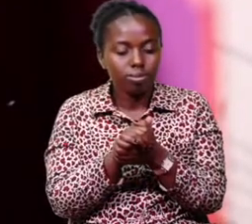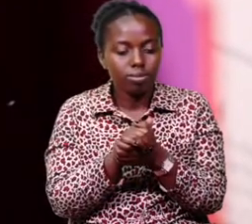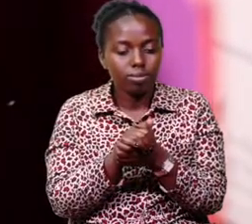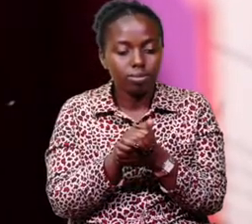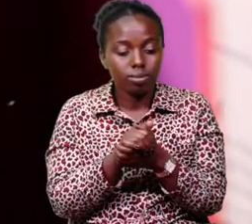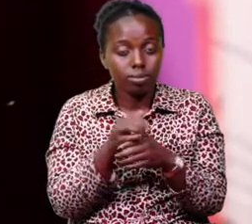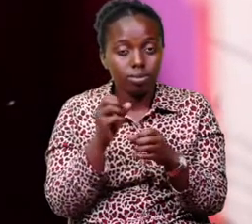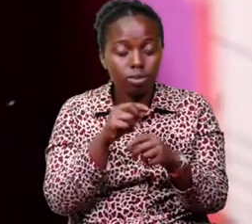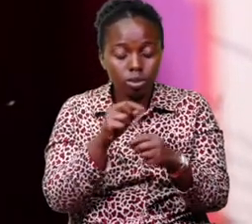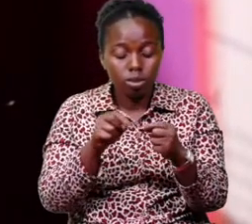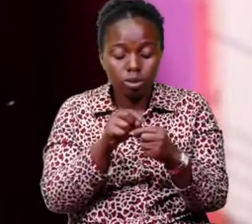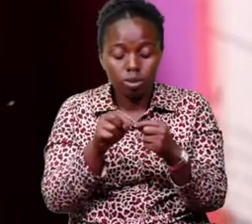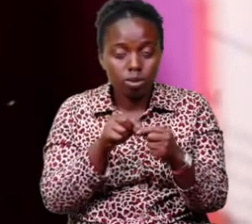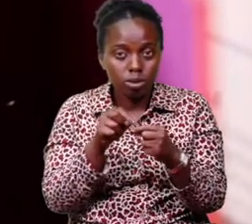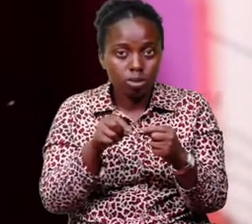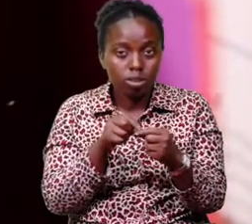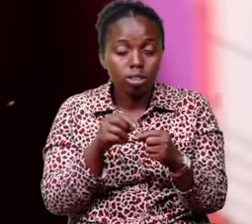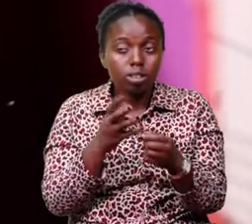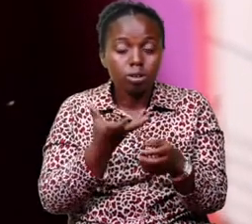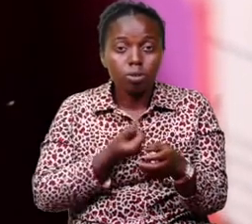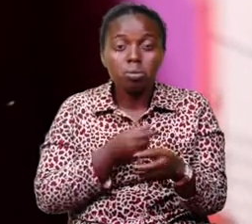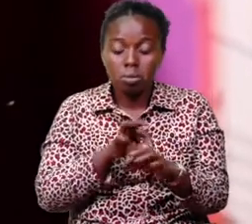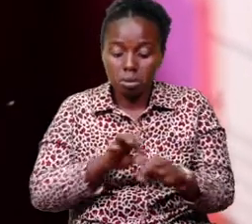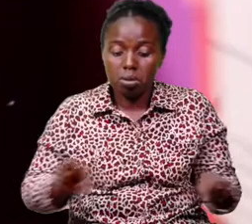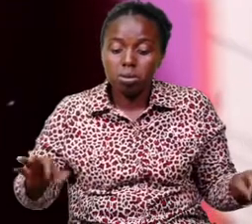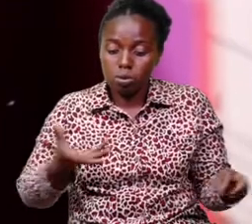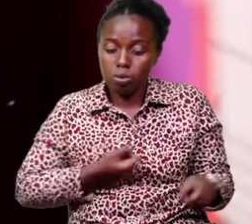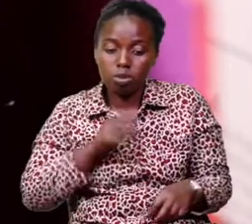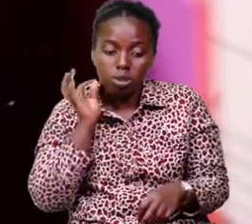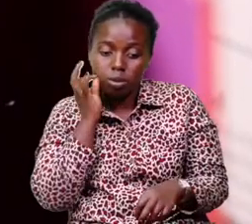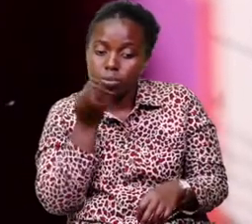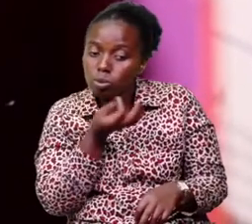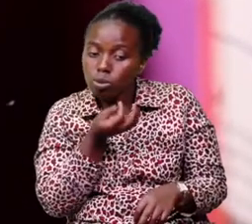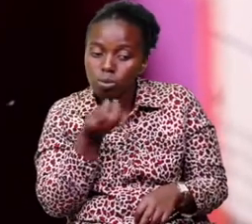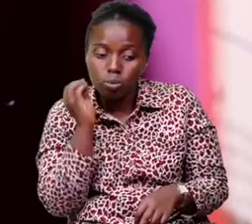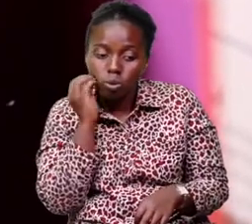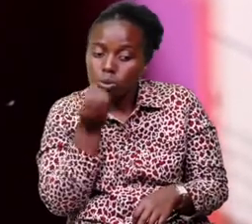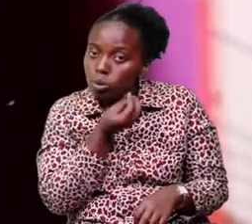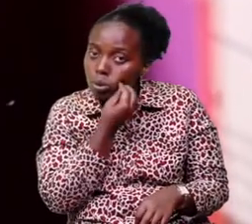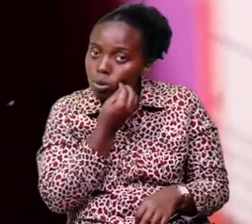Ibi wabikoresha agatsinga kose waba ufite mu rugo, ukitonda